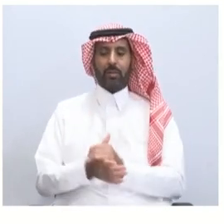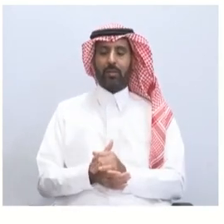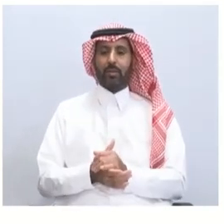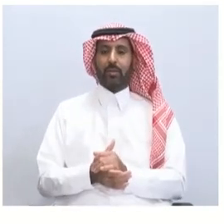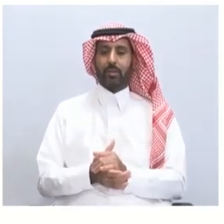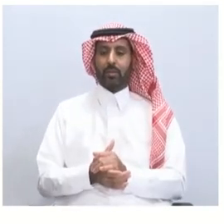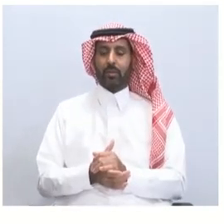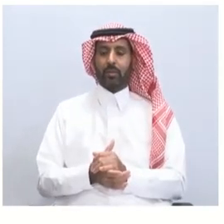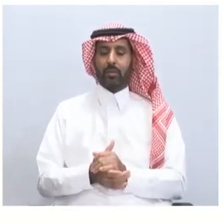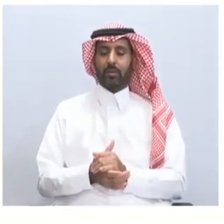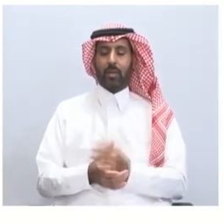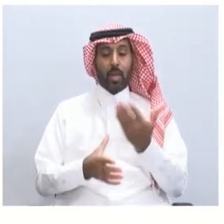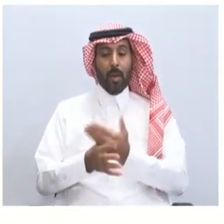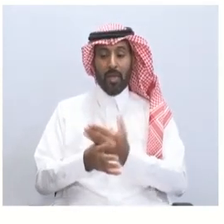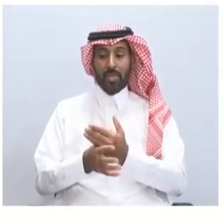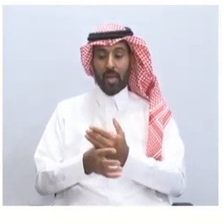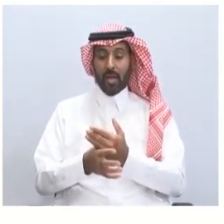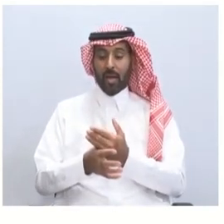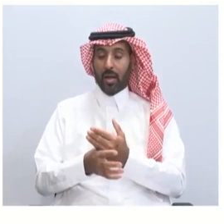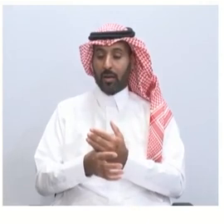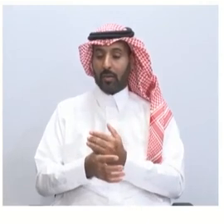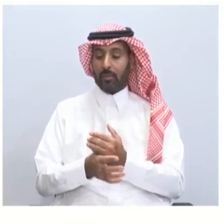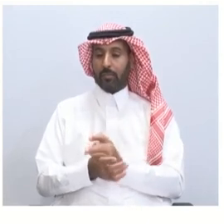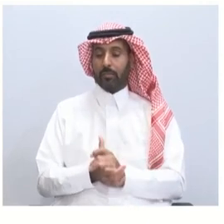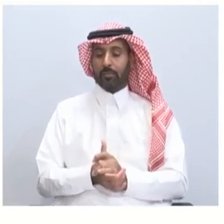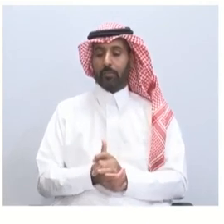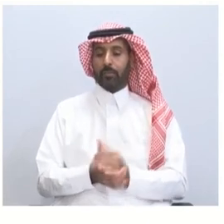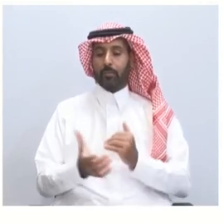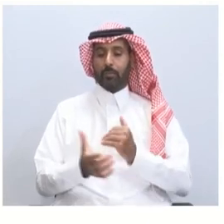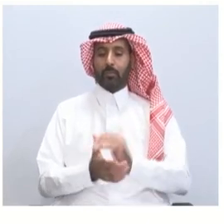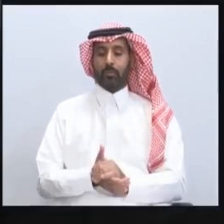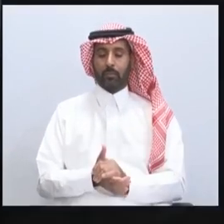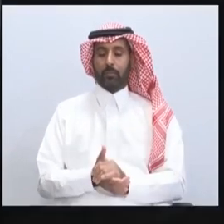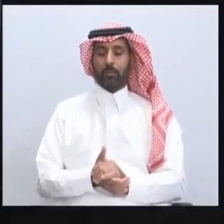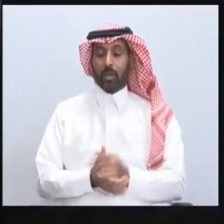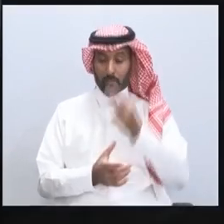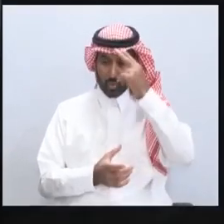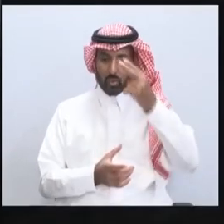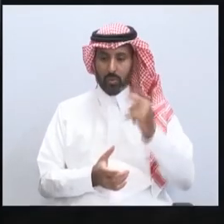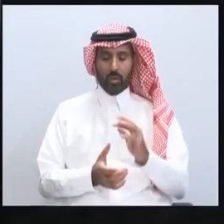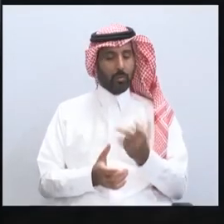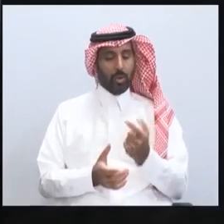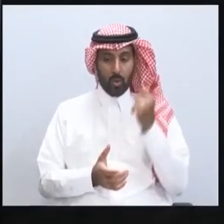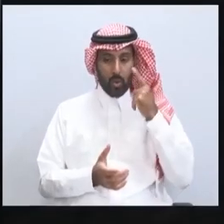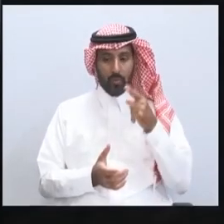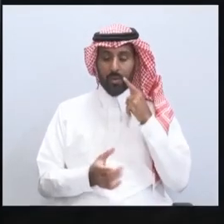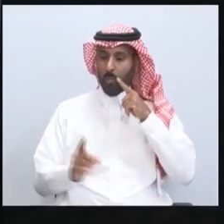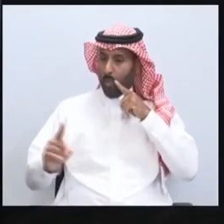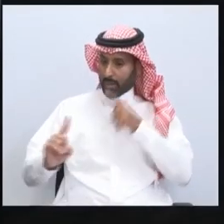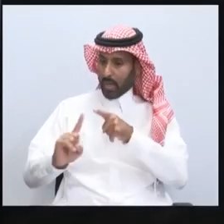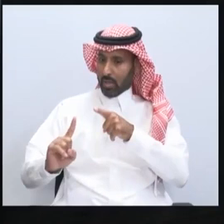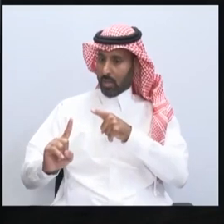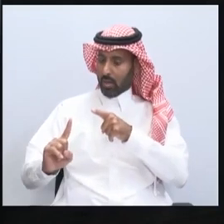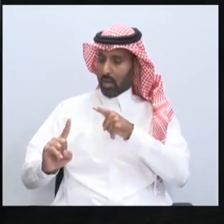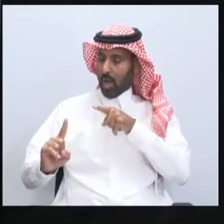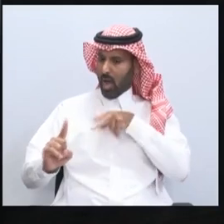لماذا برايكم لماذا او ما هو المعهود ابنائي وبنات الطلاب من السعوديين في مواجهتهم